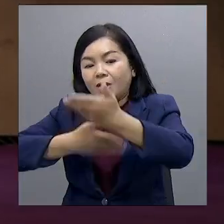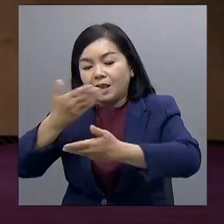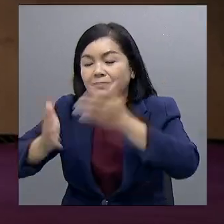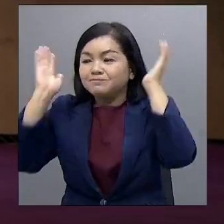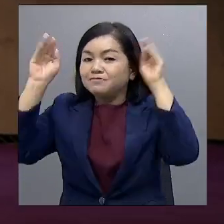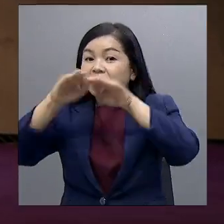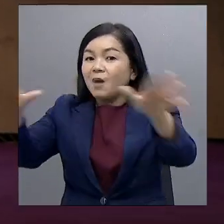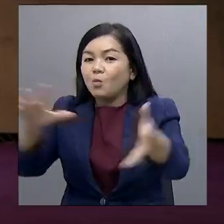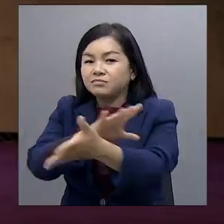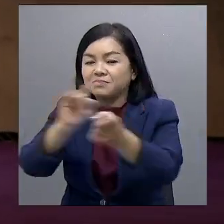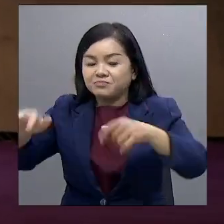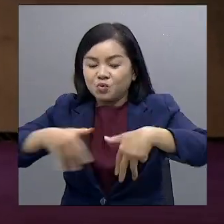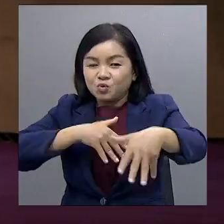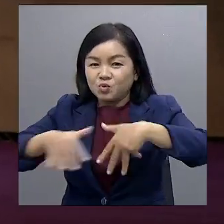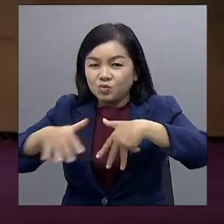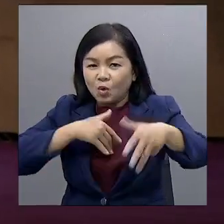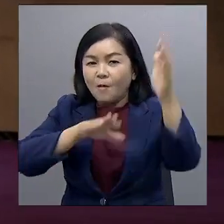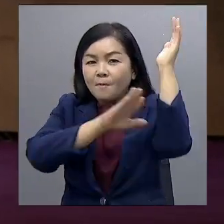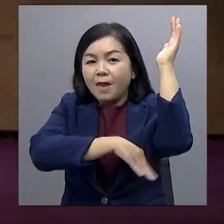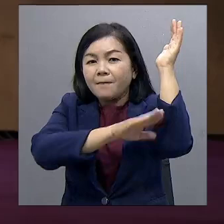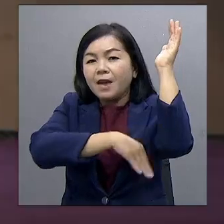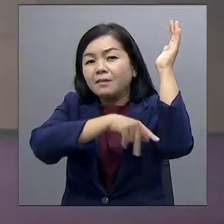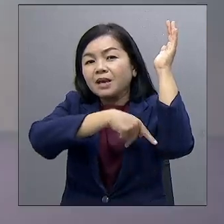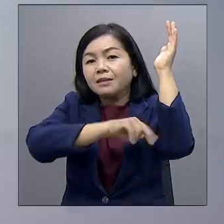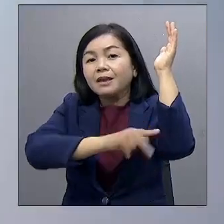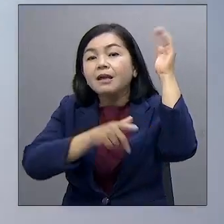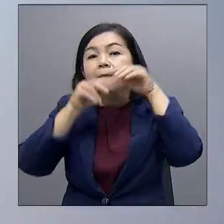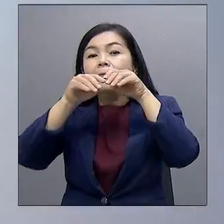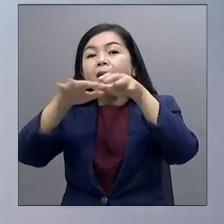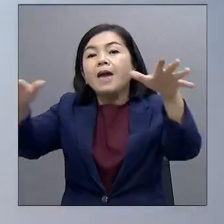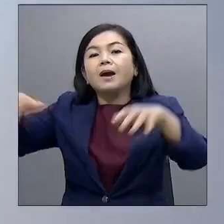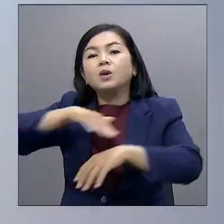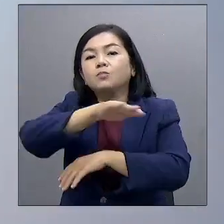อัตลักษณ์ของจังหวัดพังงาให้เป็นที่รู้จักอย่างกว้างขวาง